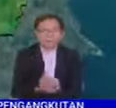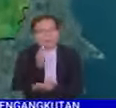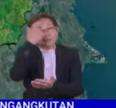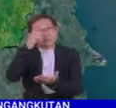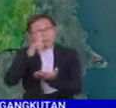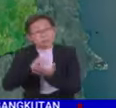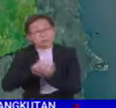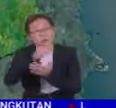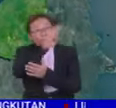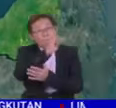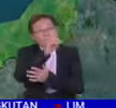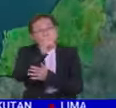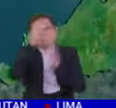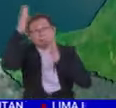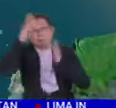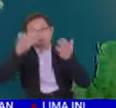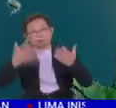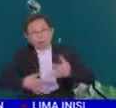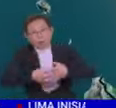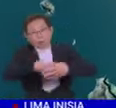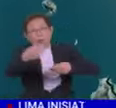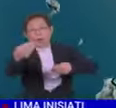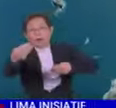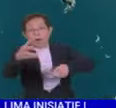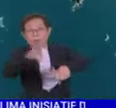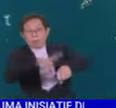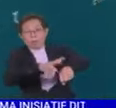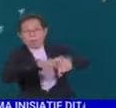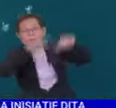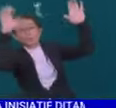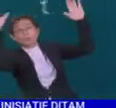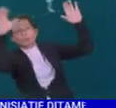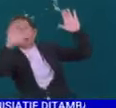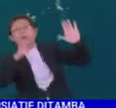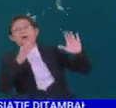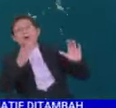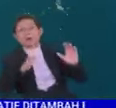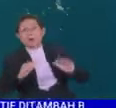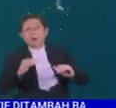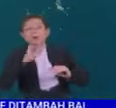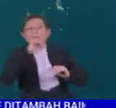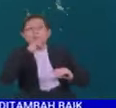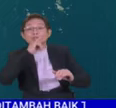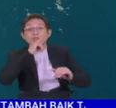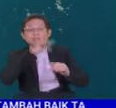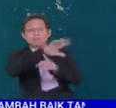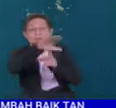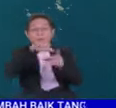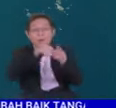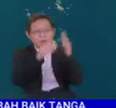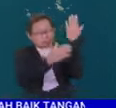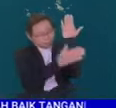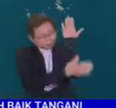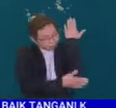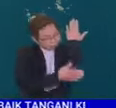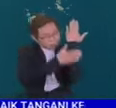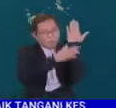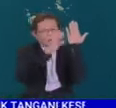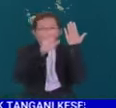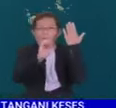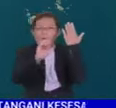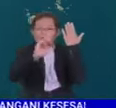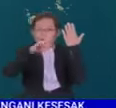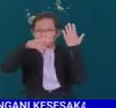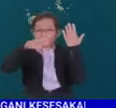Oleh yang demikian, Met Malaysia telah pun mengeluarkan amaran cuaca peringkat jingga melibatkan kawasan di sekitar Rompin